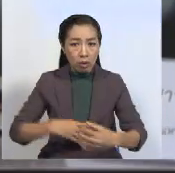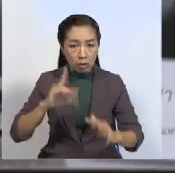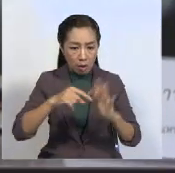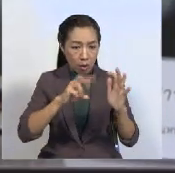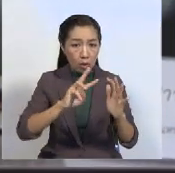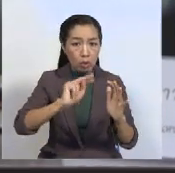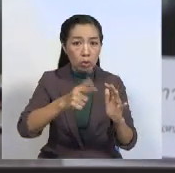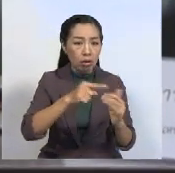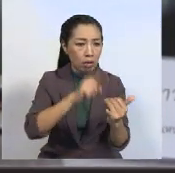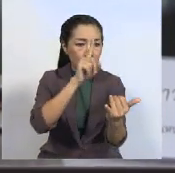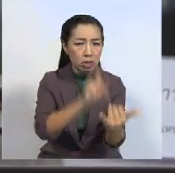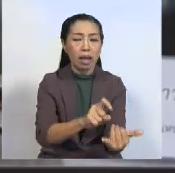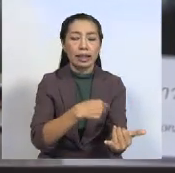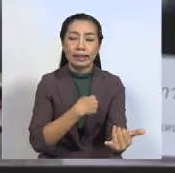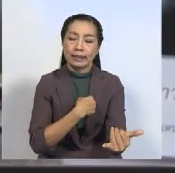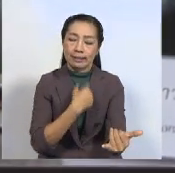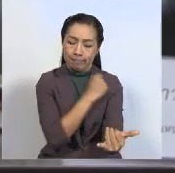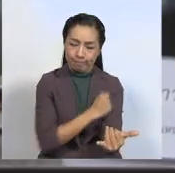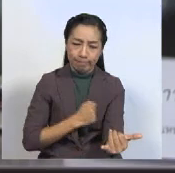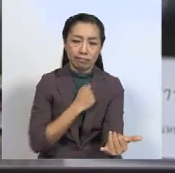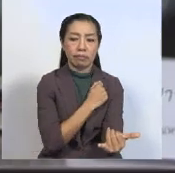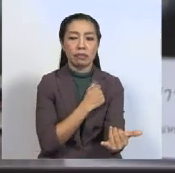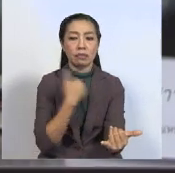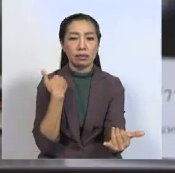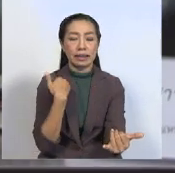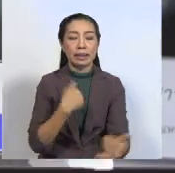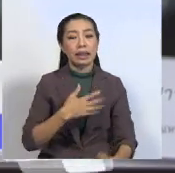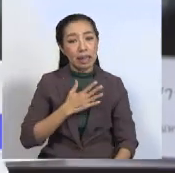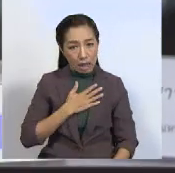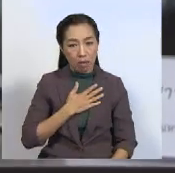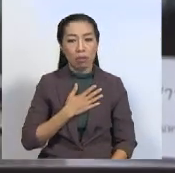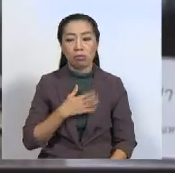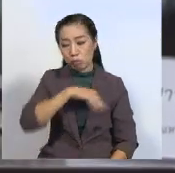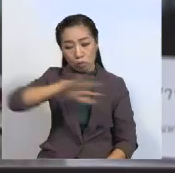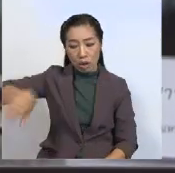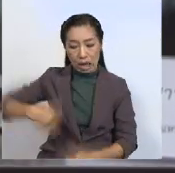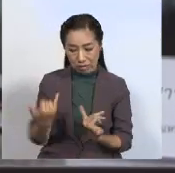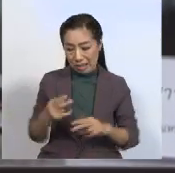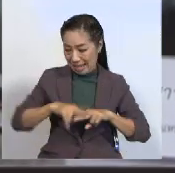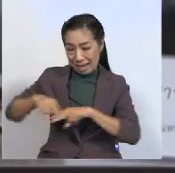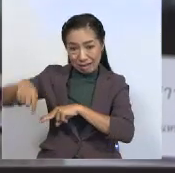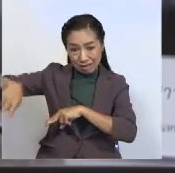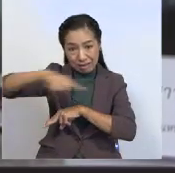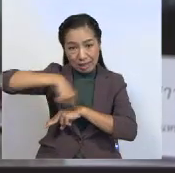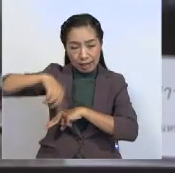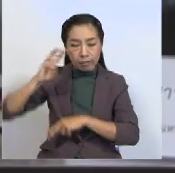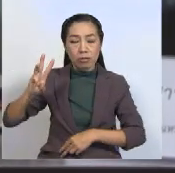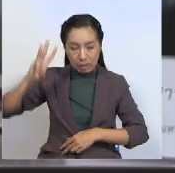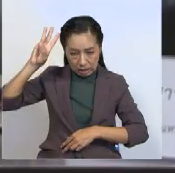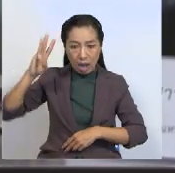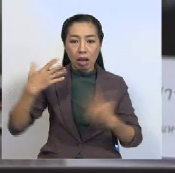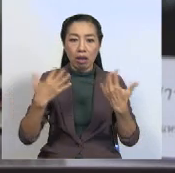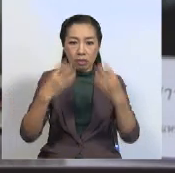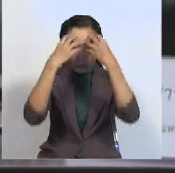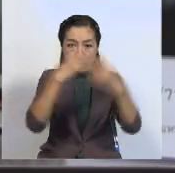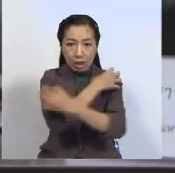ช่วงนะครับแล้วเราก็ขอสัญญาว่าพวกเราทุกคนที่อยู่ที่นี่นะครับจะดูแลแพ